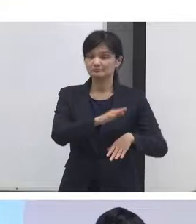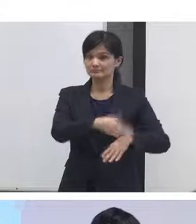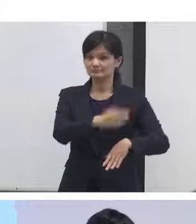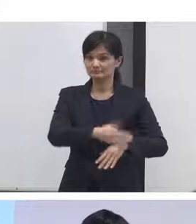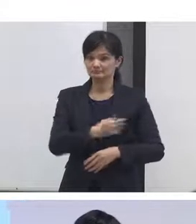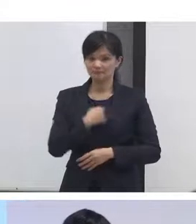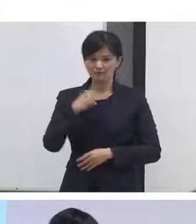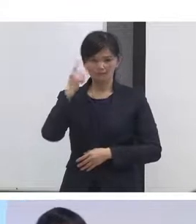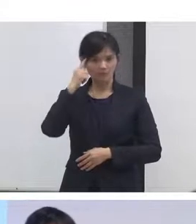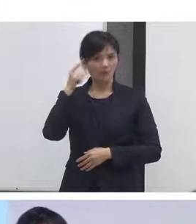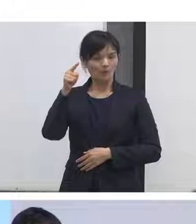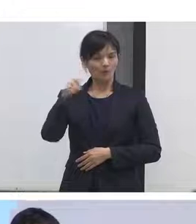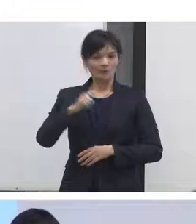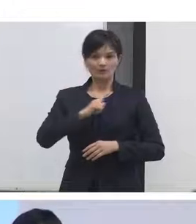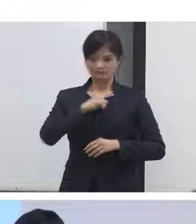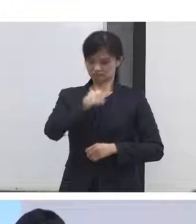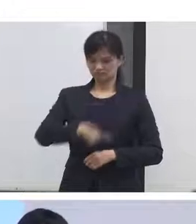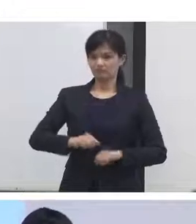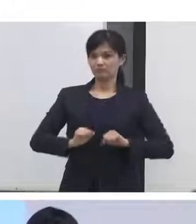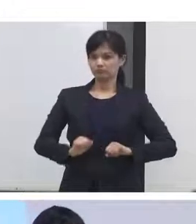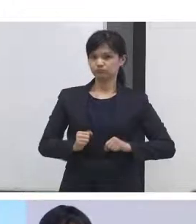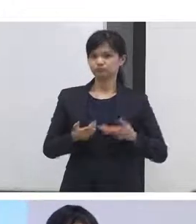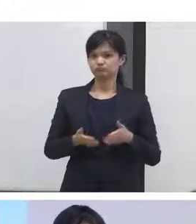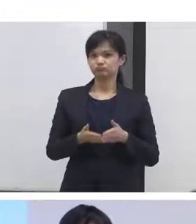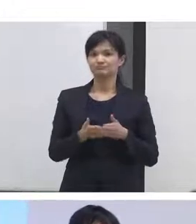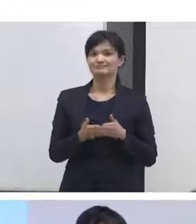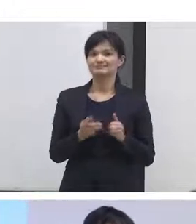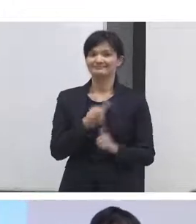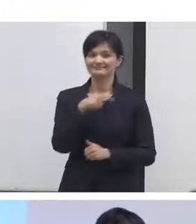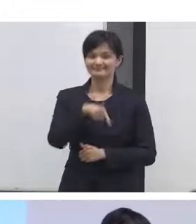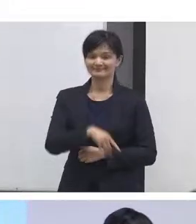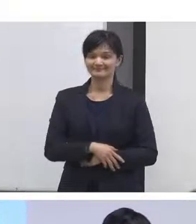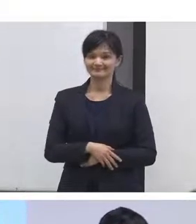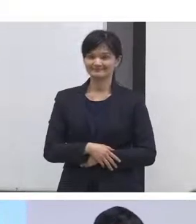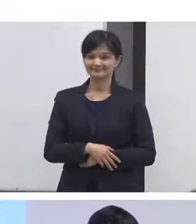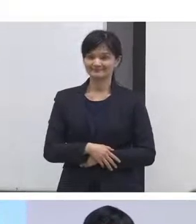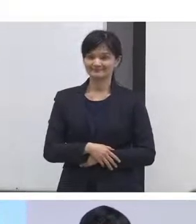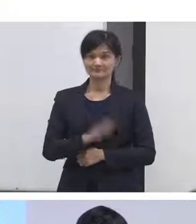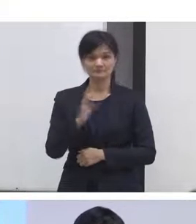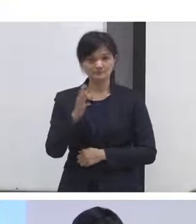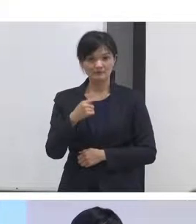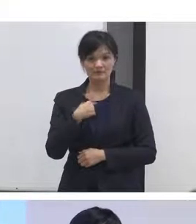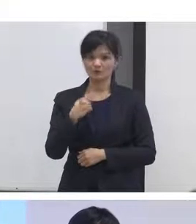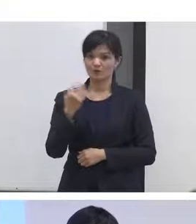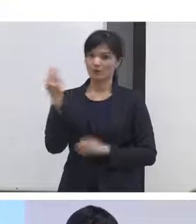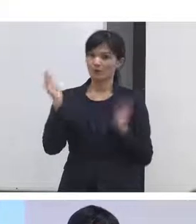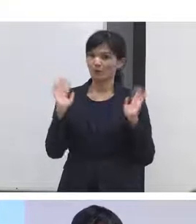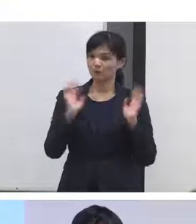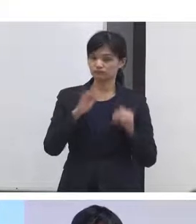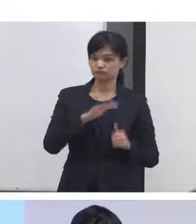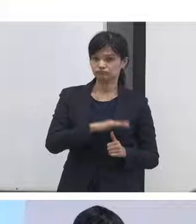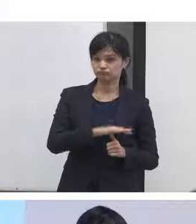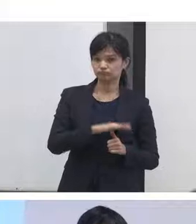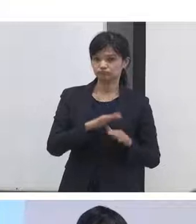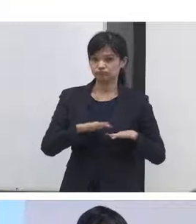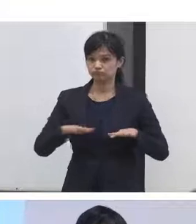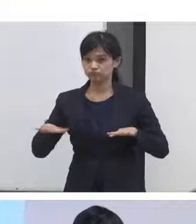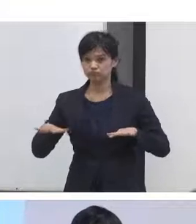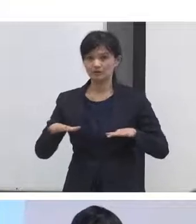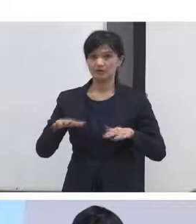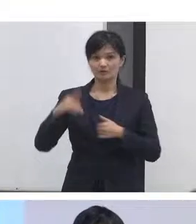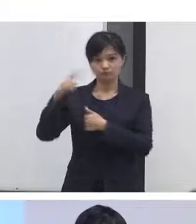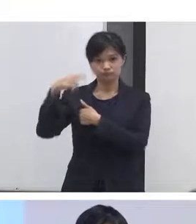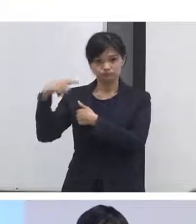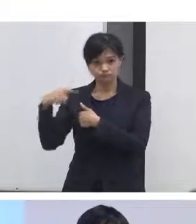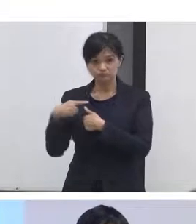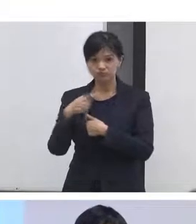能感觉到自己是健康是最重要的。那我觉得这个是要来自于，就是我们从小的教育，就是我们从小就是受到标准答案跟分数